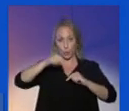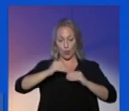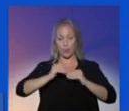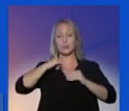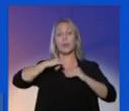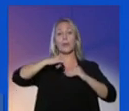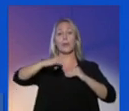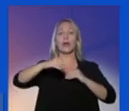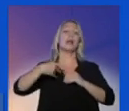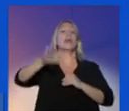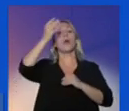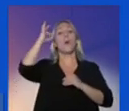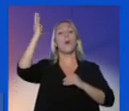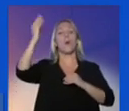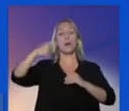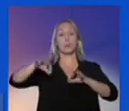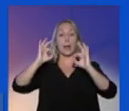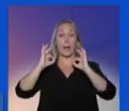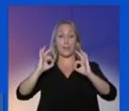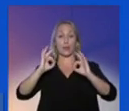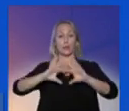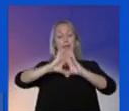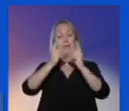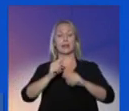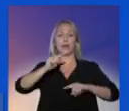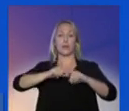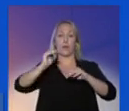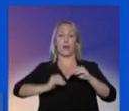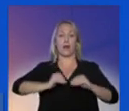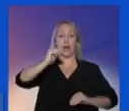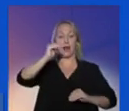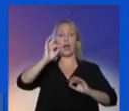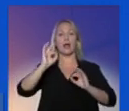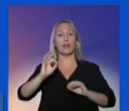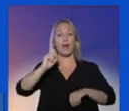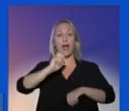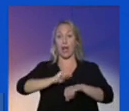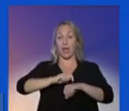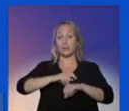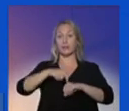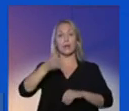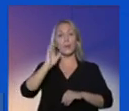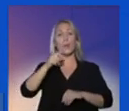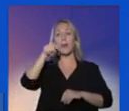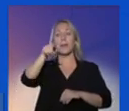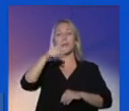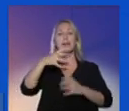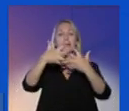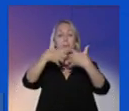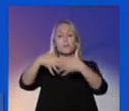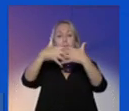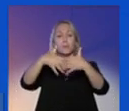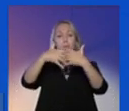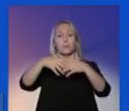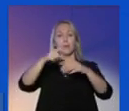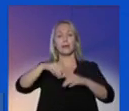για το όραμά μου για τη Μακεδονία, για τη Βόρεια Ελλάδα, για το πώς μπορεί να γίνει η αναπτυξιακή ατμομηχανή της χώρας και των